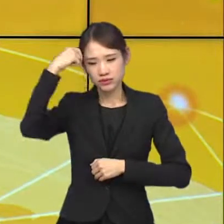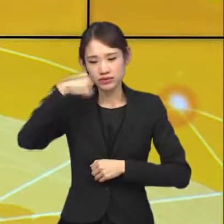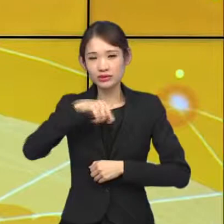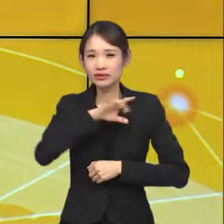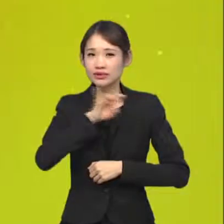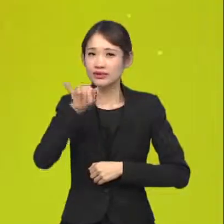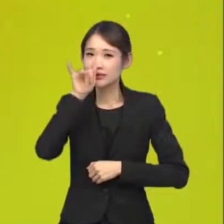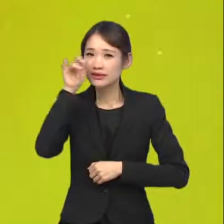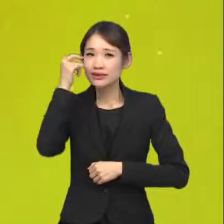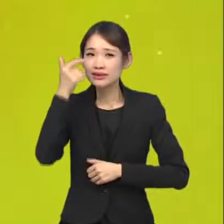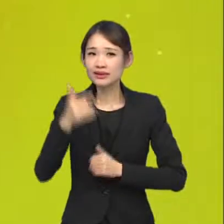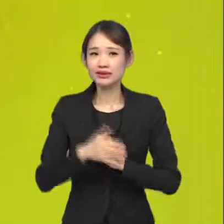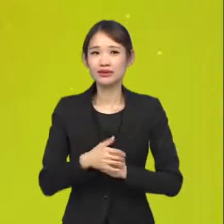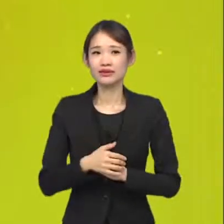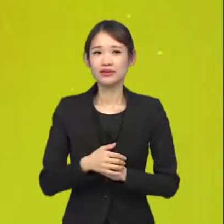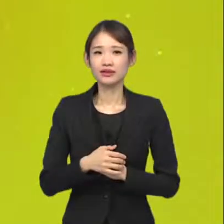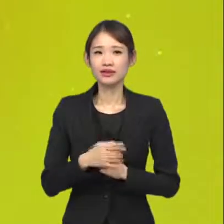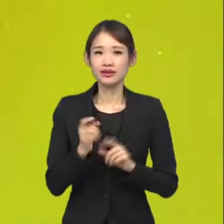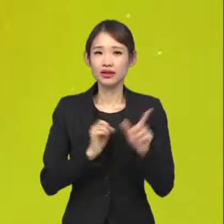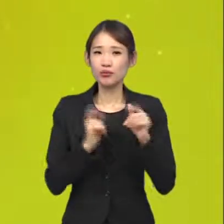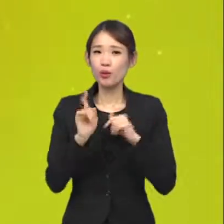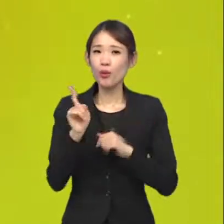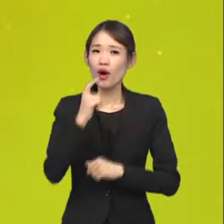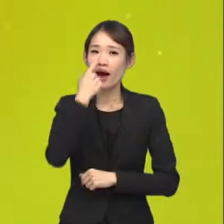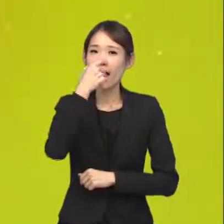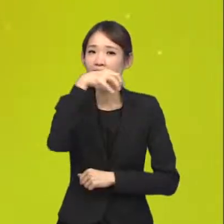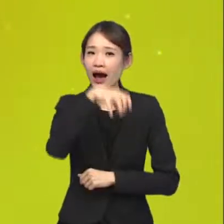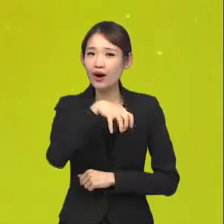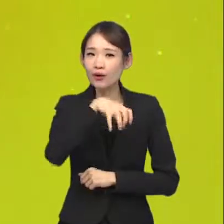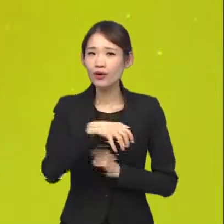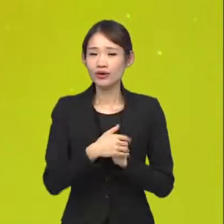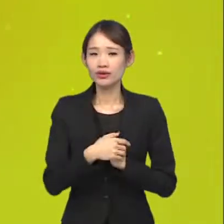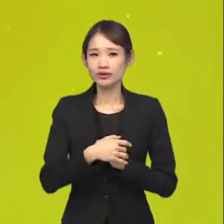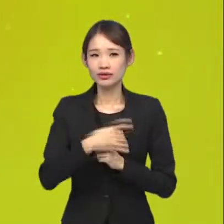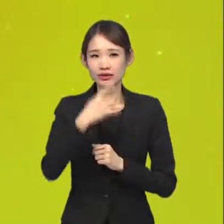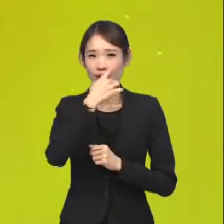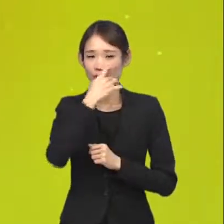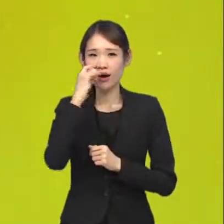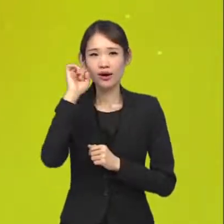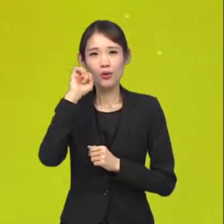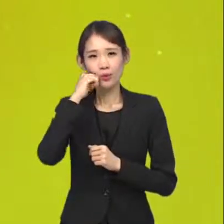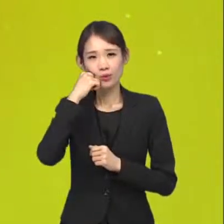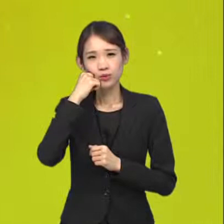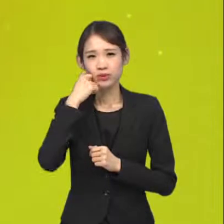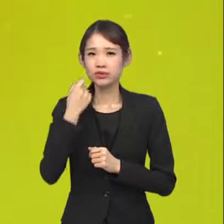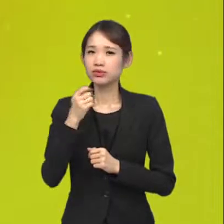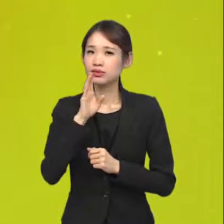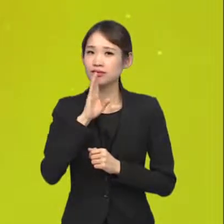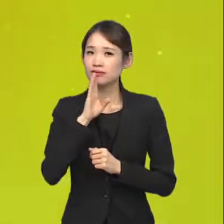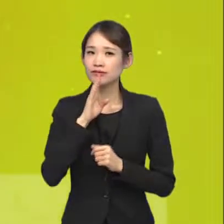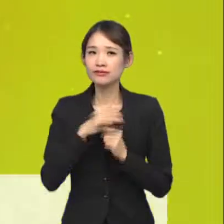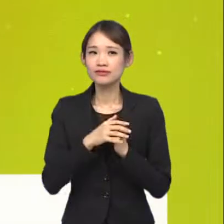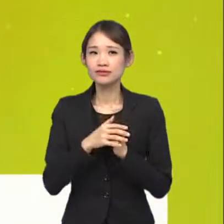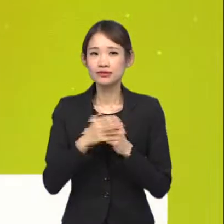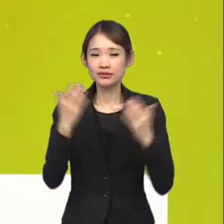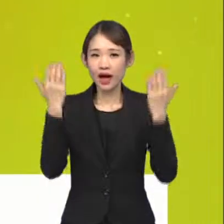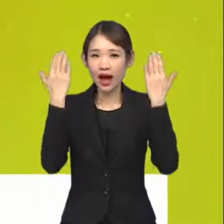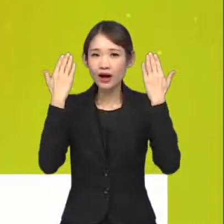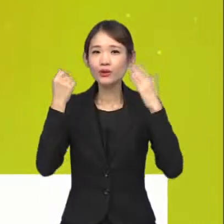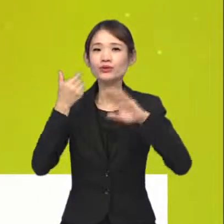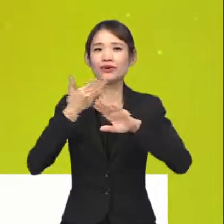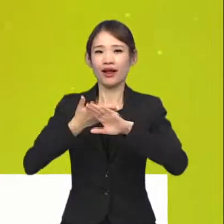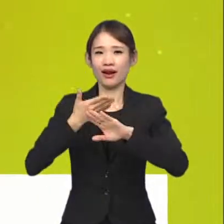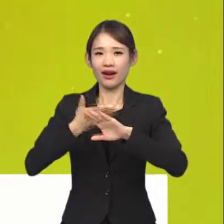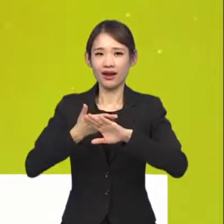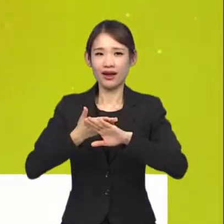네 저희 학원에서는 이제 하실 그런 부분 확인하기는 좀 쉽지는 않아요 학교랑 좀 다른 이유가 있는데 때